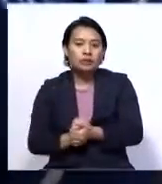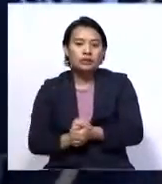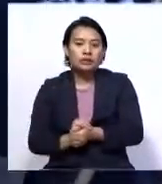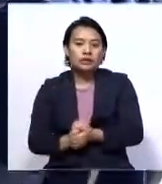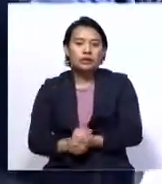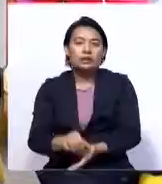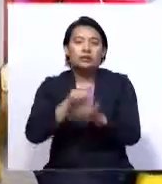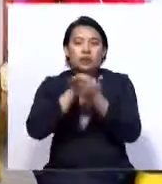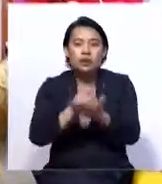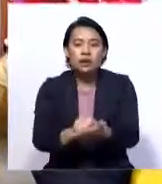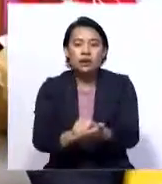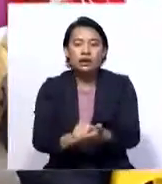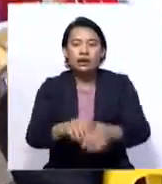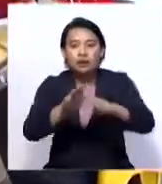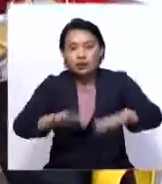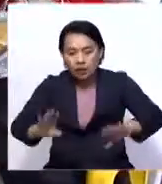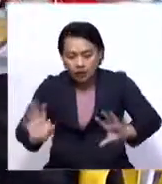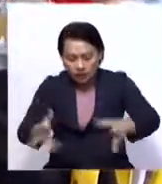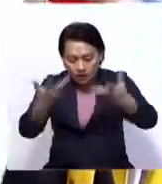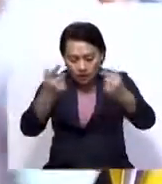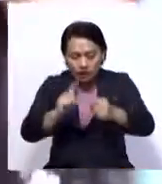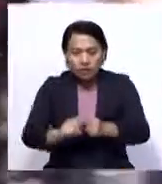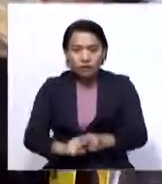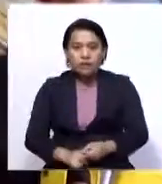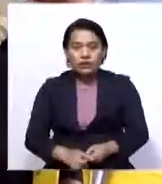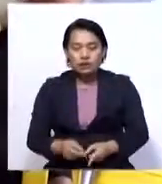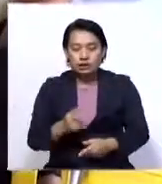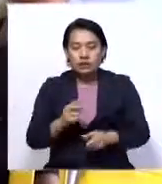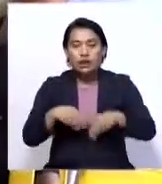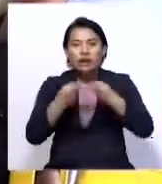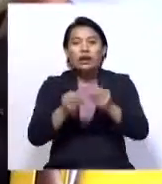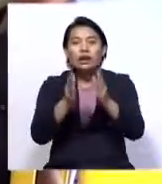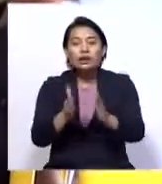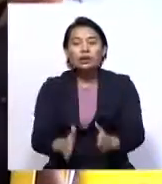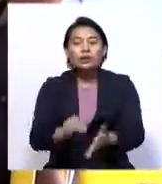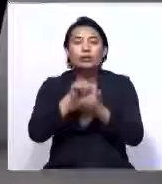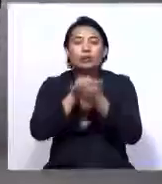องกันเด็กพลัดหลงนะคะเน้นสร้างความประทับใจให้กับผู้รับบริการด้วยค่ะ